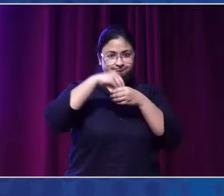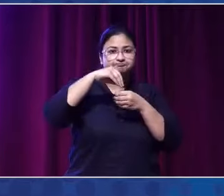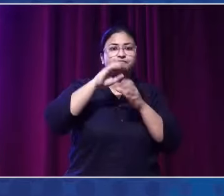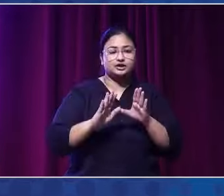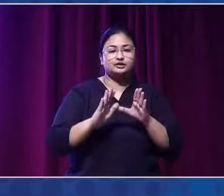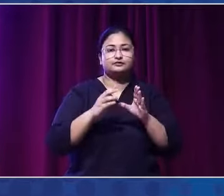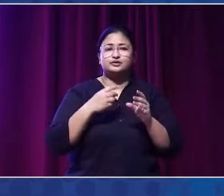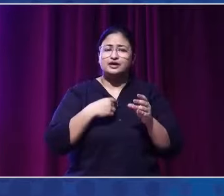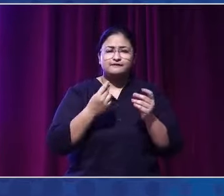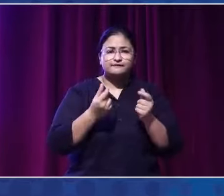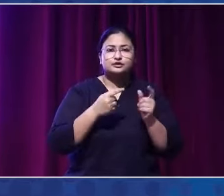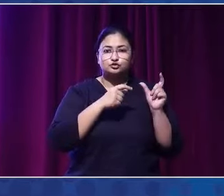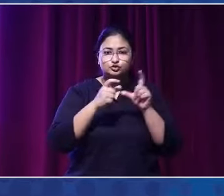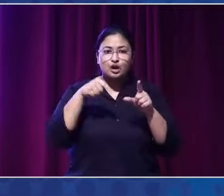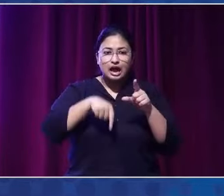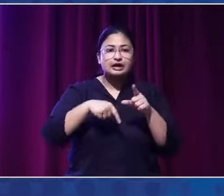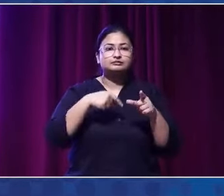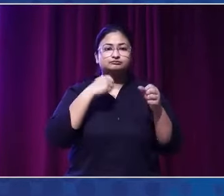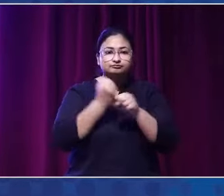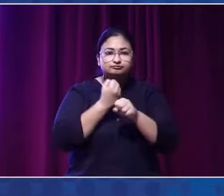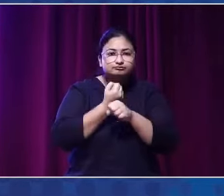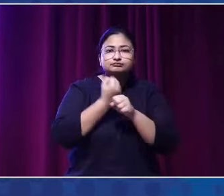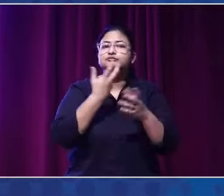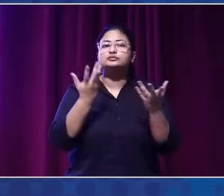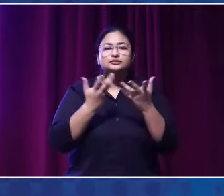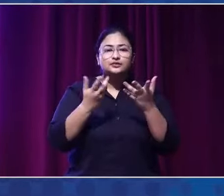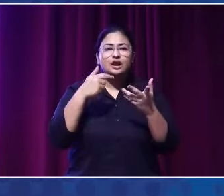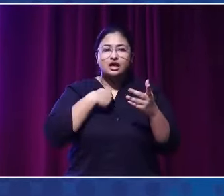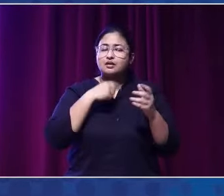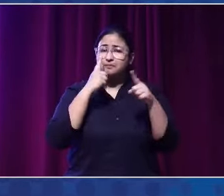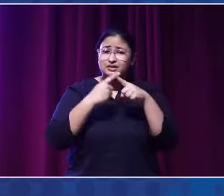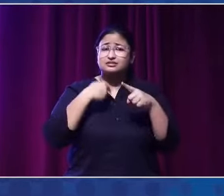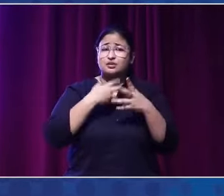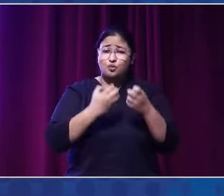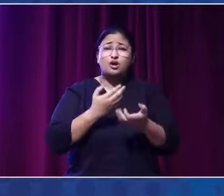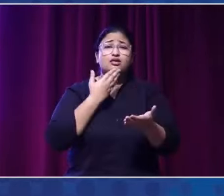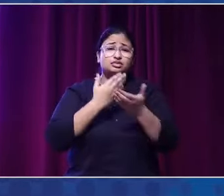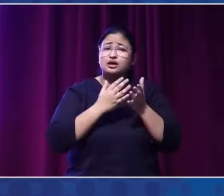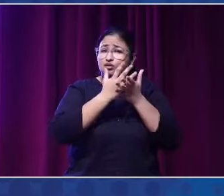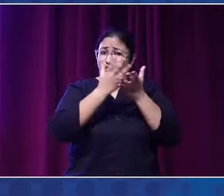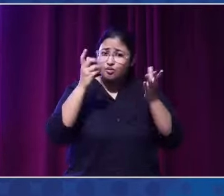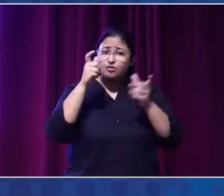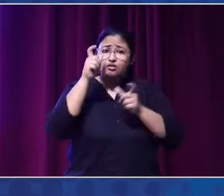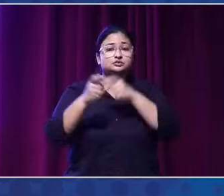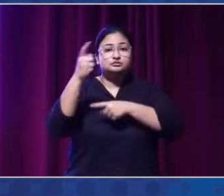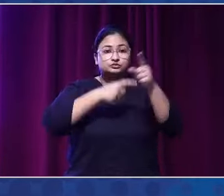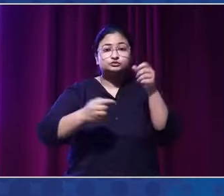the effort we made this time, and also want to thank all of those who worked with us pro